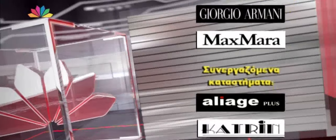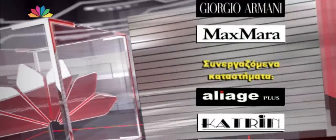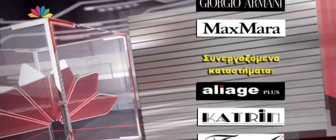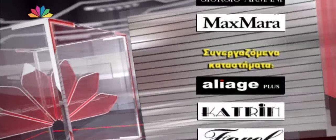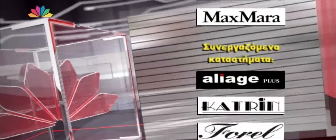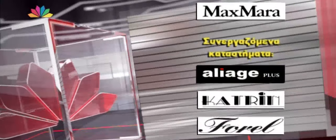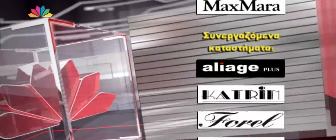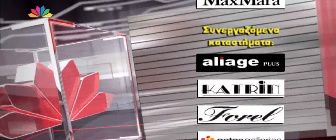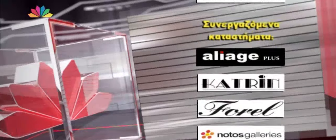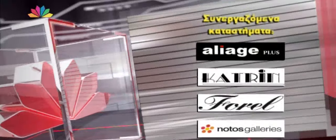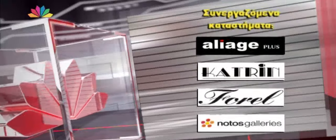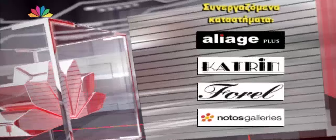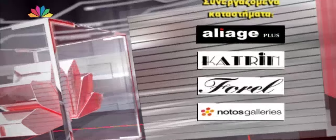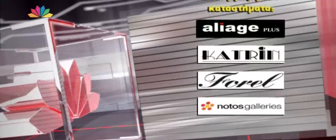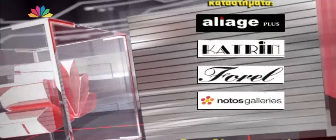Υπότιτλοι AUTHORWAVE